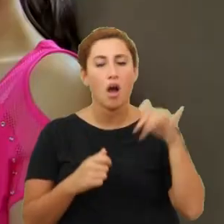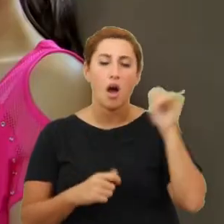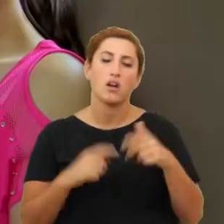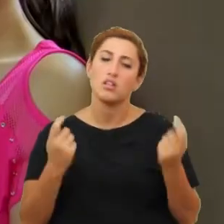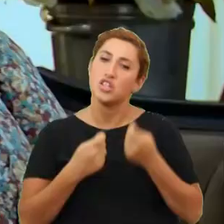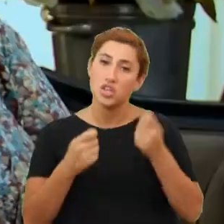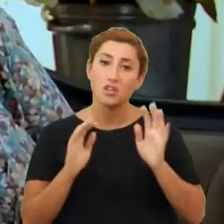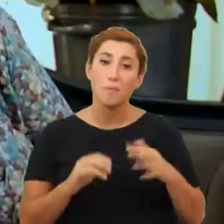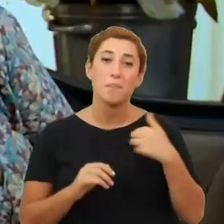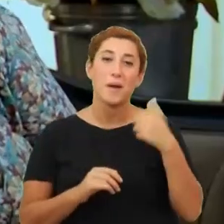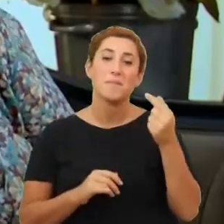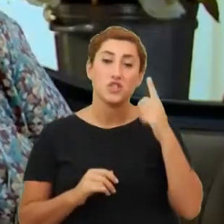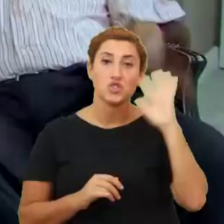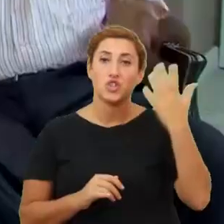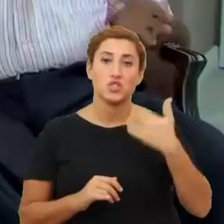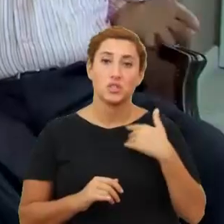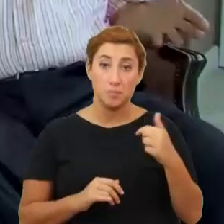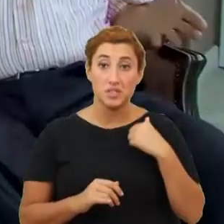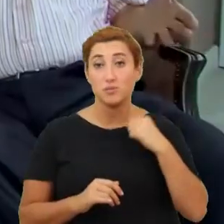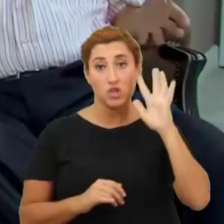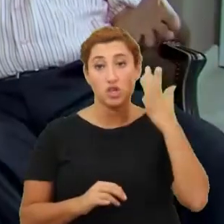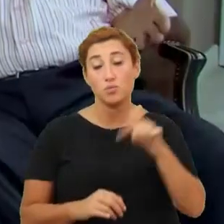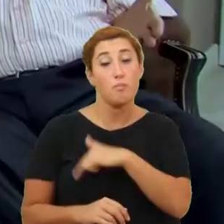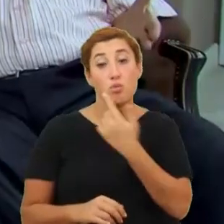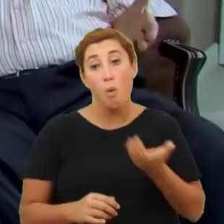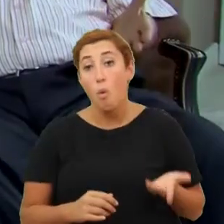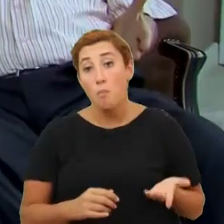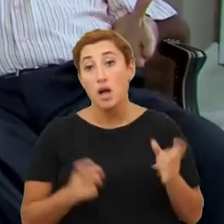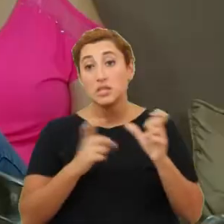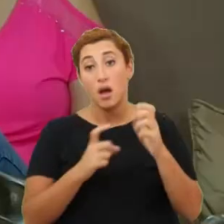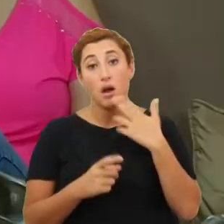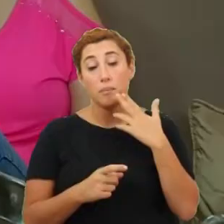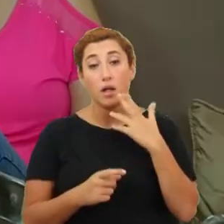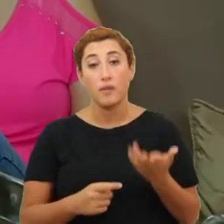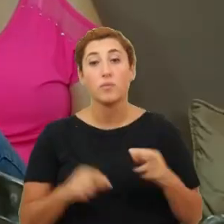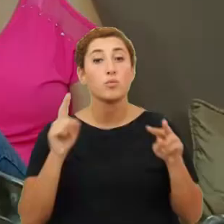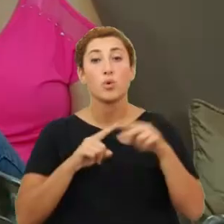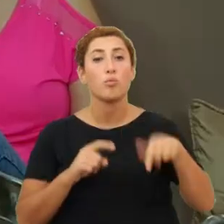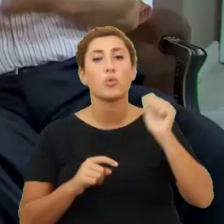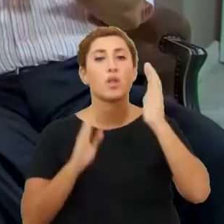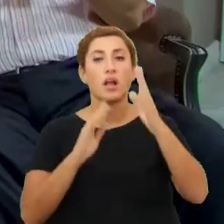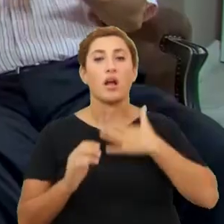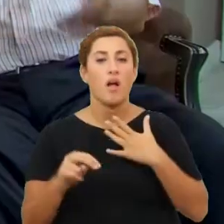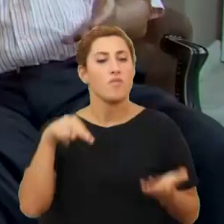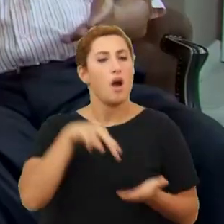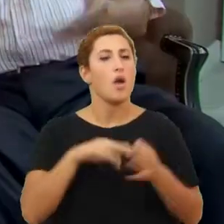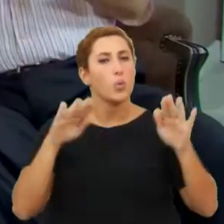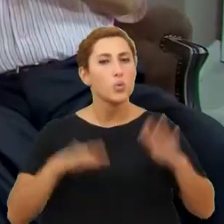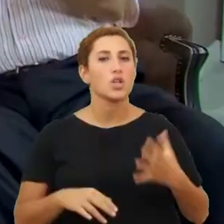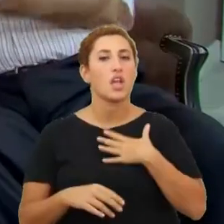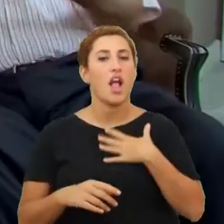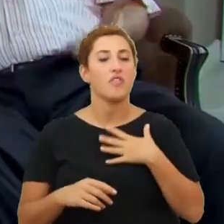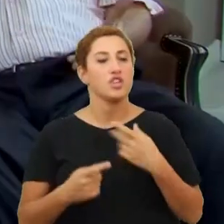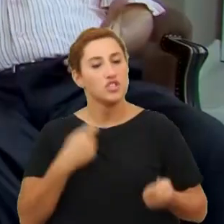hakkıyla çalışır da ben biraz şaşırdım. Bizim şaşırmamız gayet normal yani Serpil Hanım. Nurhan bugüne kadar kendi ayakları üzerinde durdu.